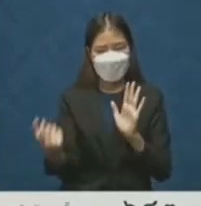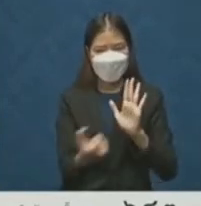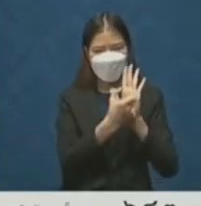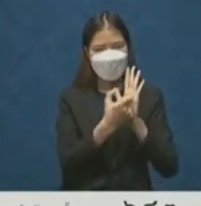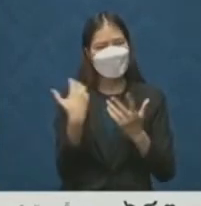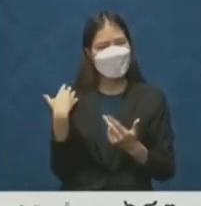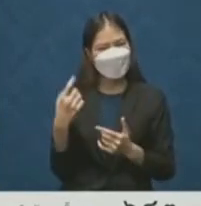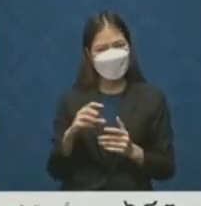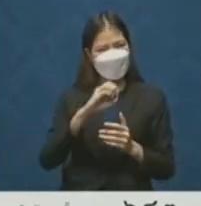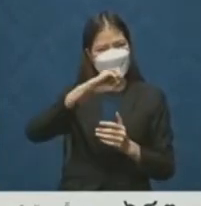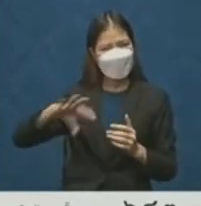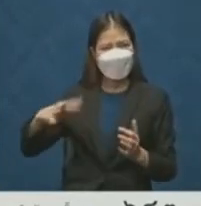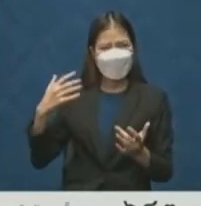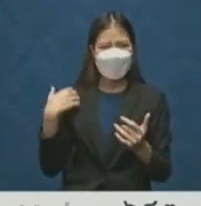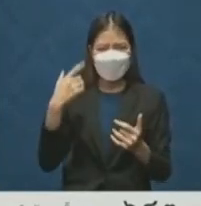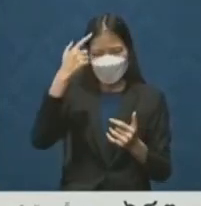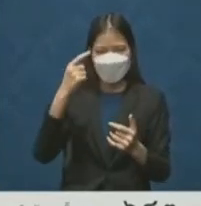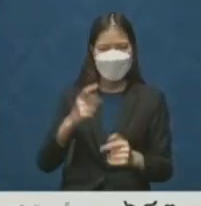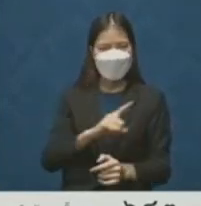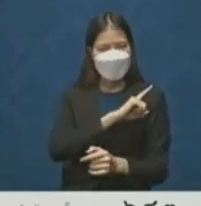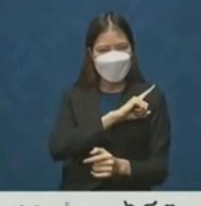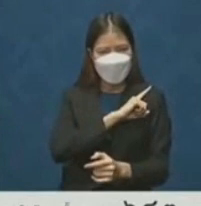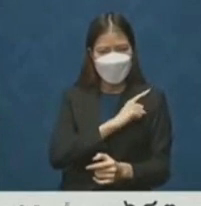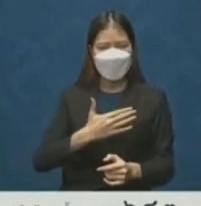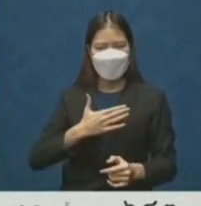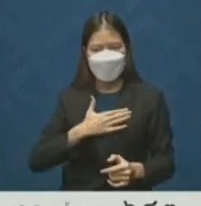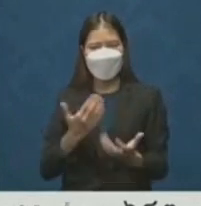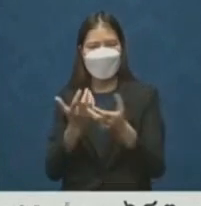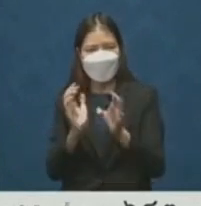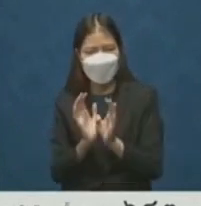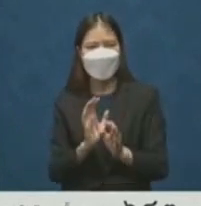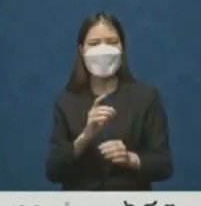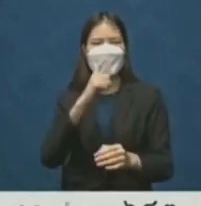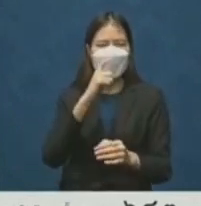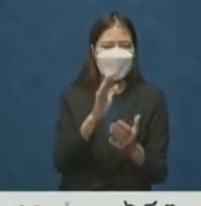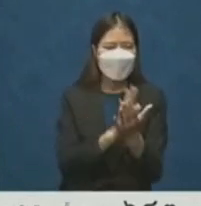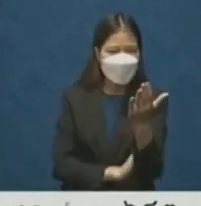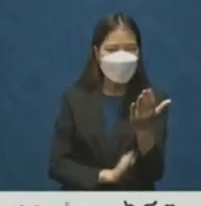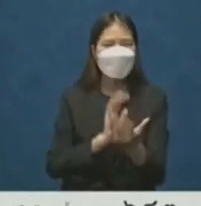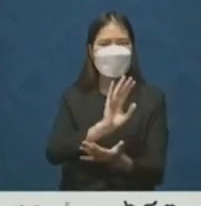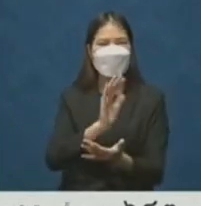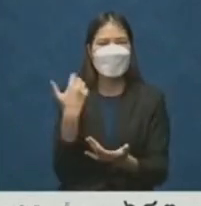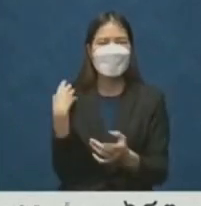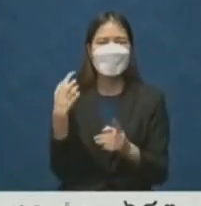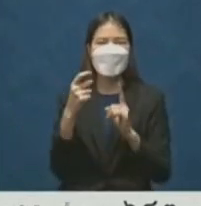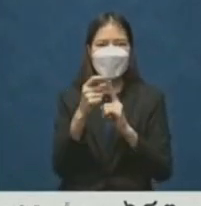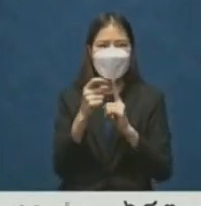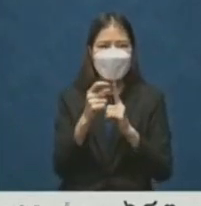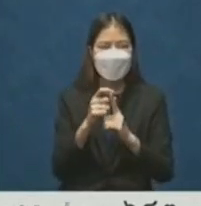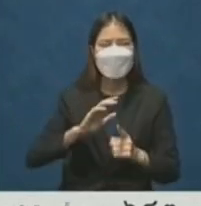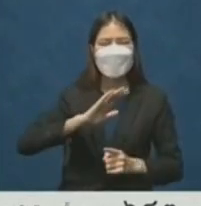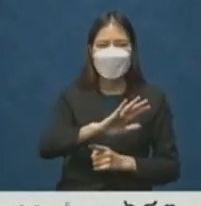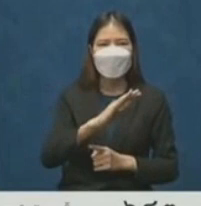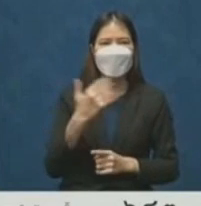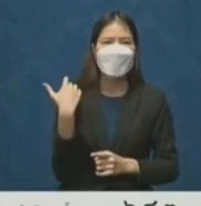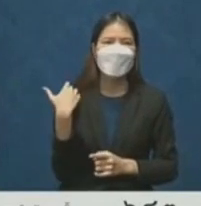ก็เป็นพลเมืองไปท่านก็สามารถตัดได้เลยมีสำนึกในความรับผิดชอบต่อตนเองครอบครัวชุมชนและสังคมและประเทศชาติเพราะนั่นก็คือค